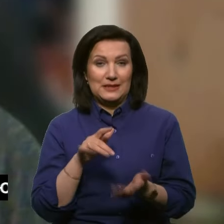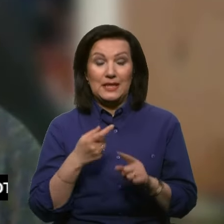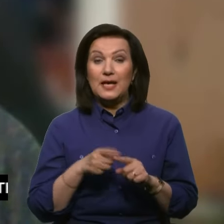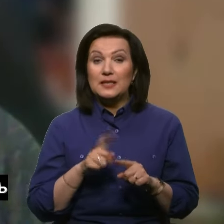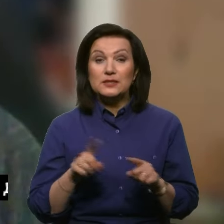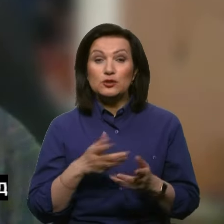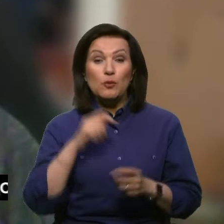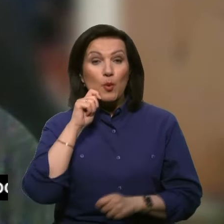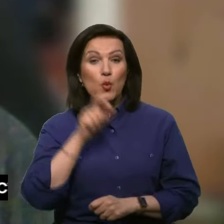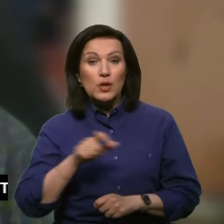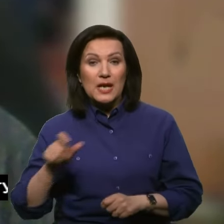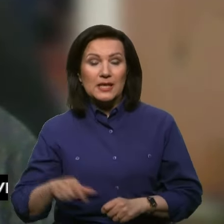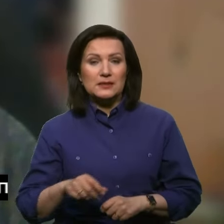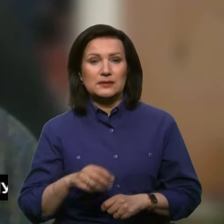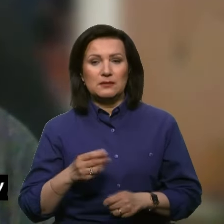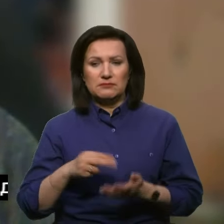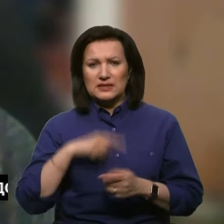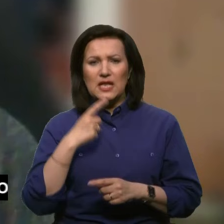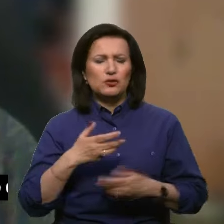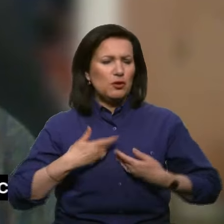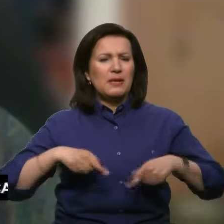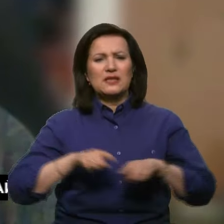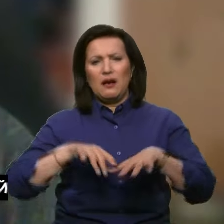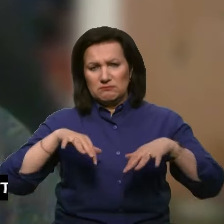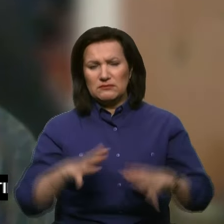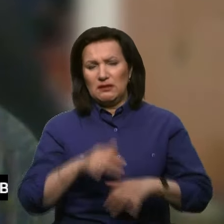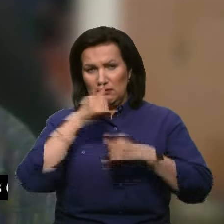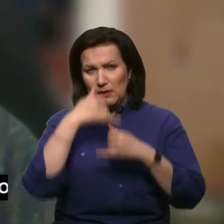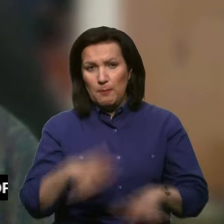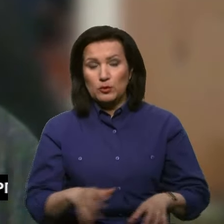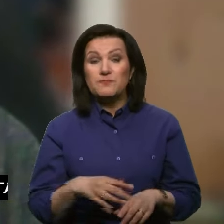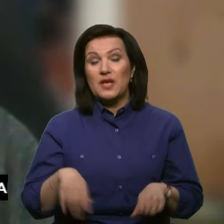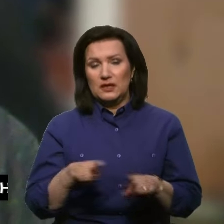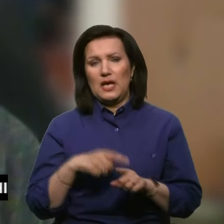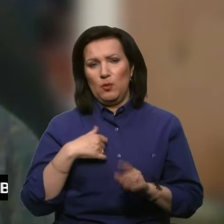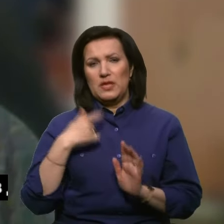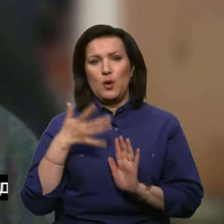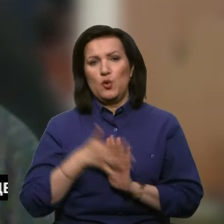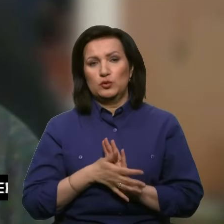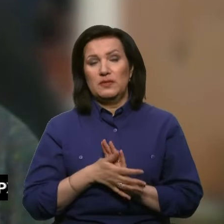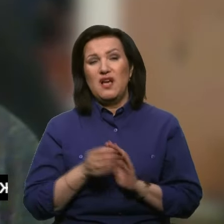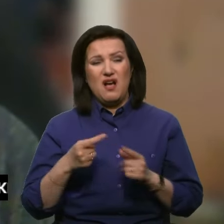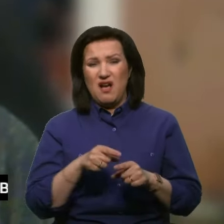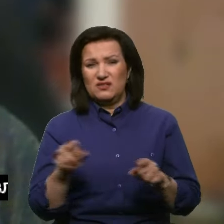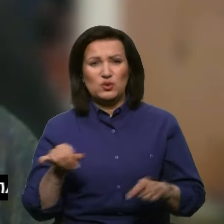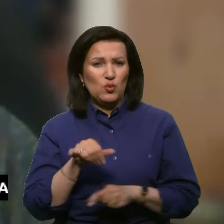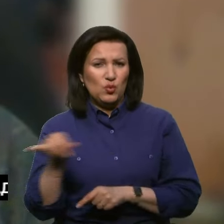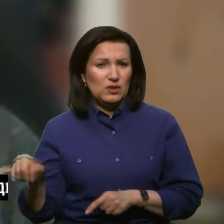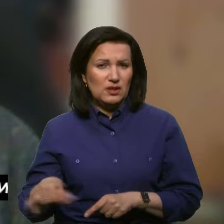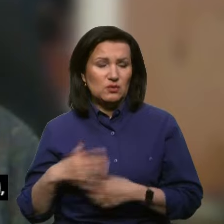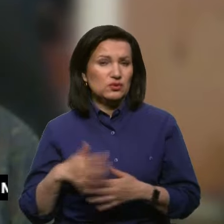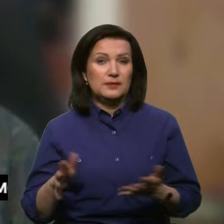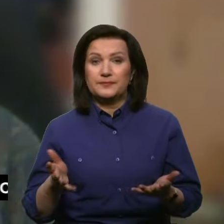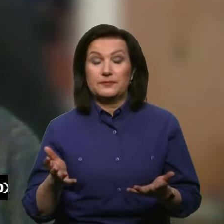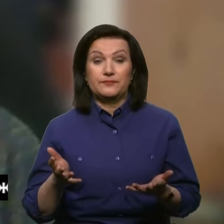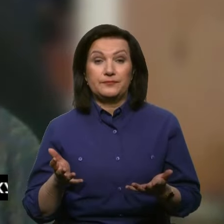Це щоб ми, українці, піднялися і сказали, ми так більше не можемо. Ну, це таке в мене розуміння. А все інше в них там вже,